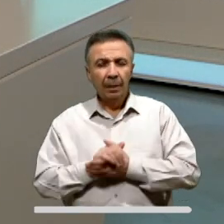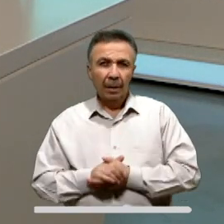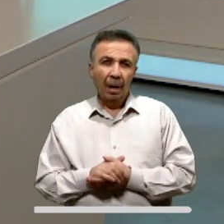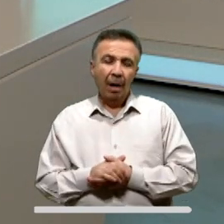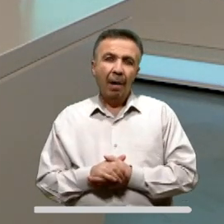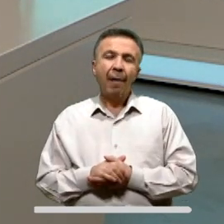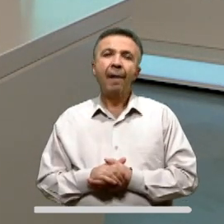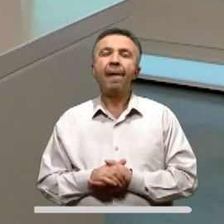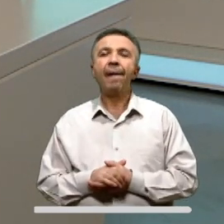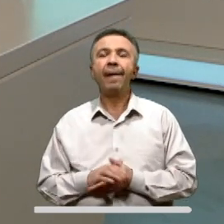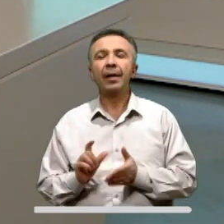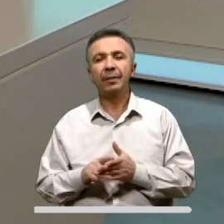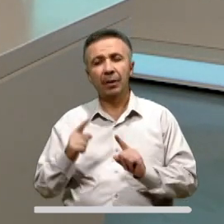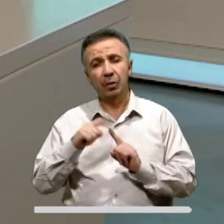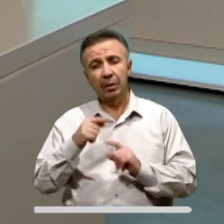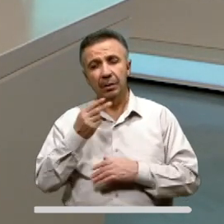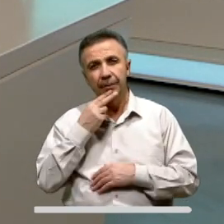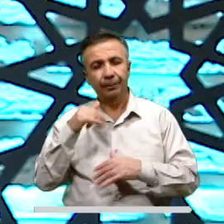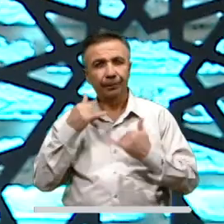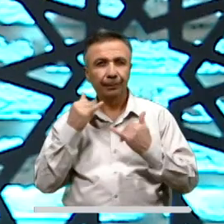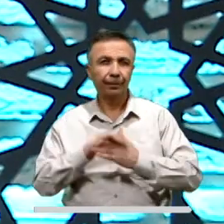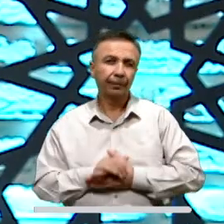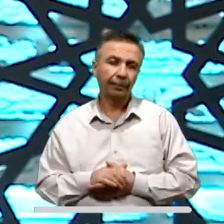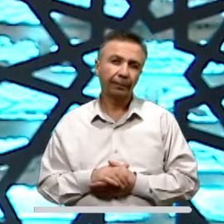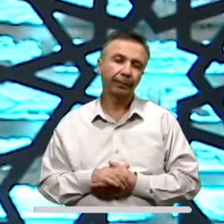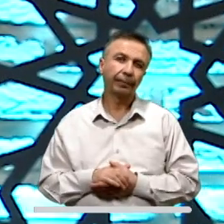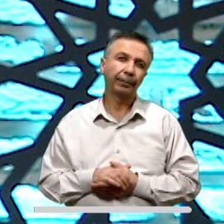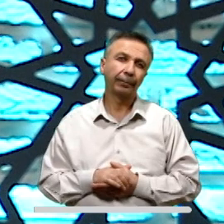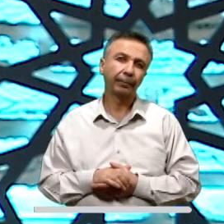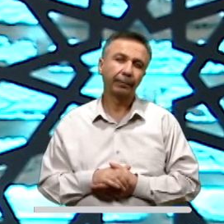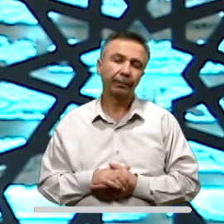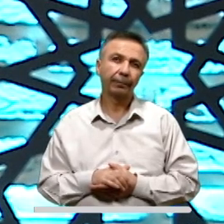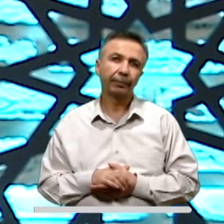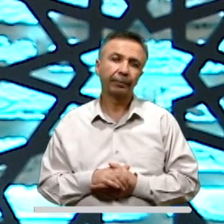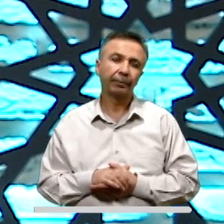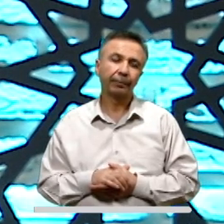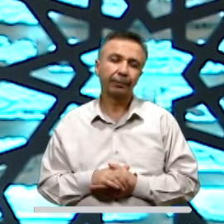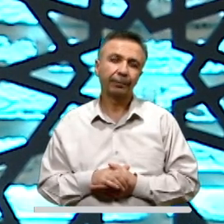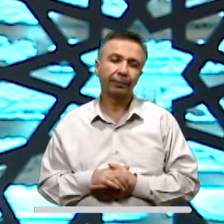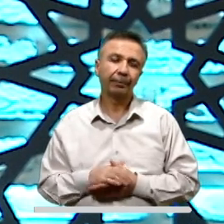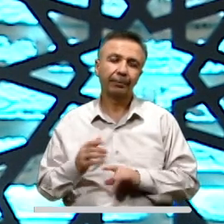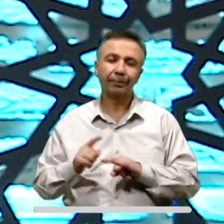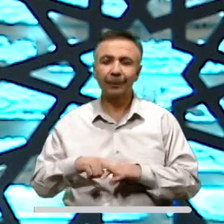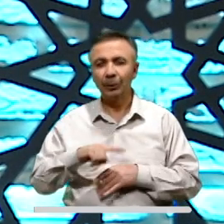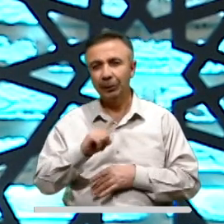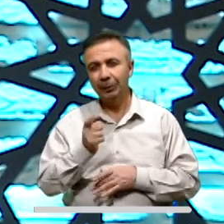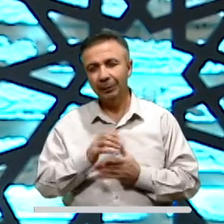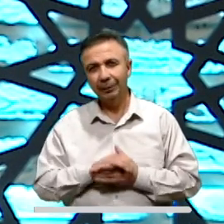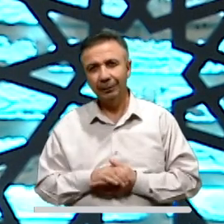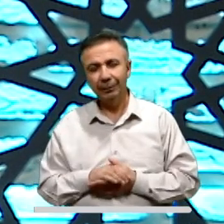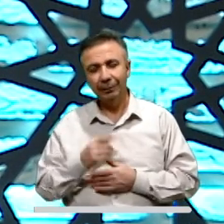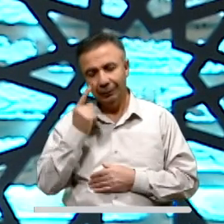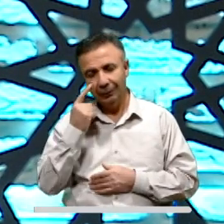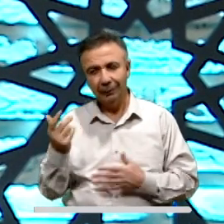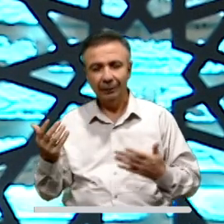var. İzmir'den Türkan Hanım telefon attığımızda. Hoş geldiniz. Hoş bulduk efendim. Hayırlı